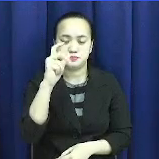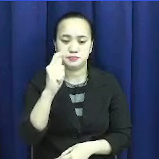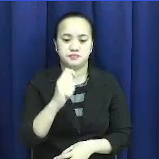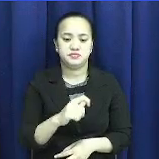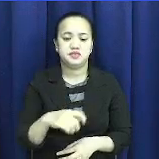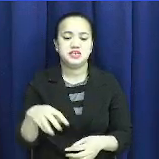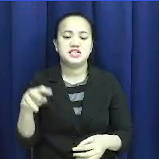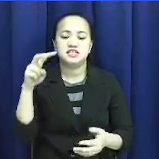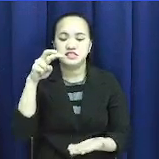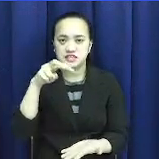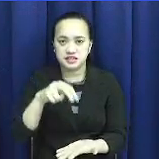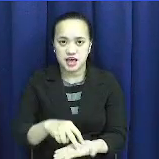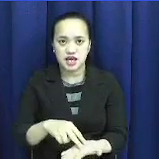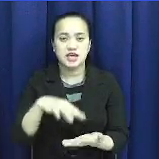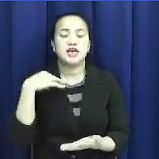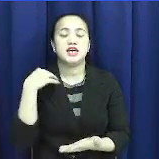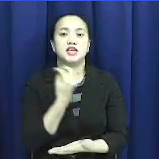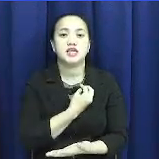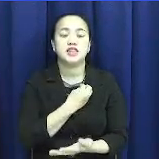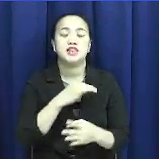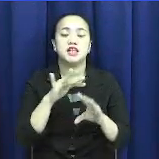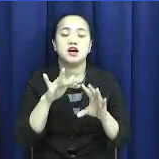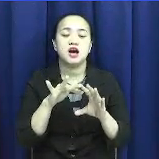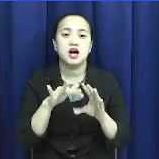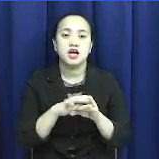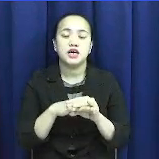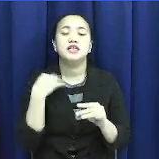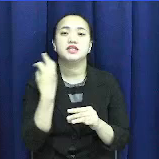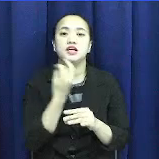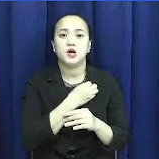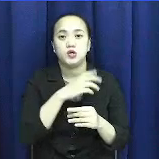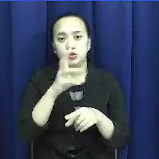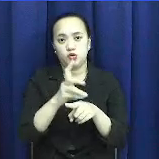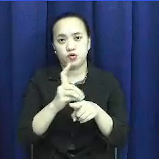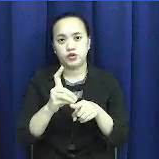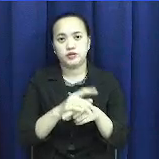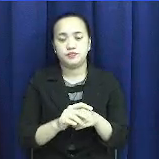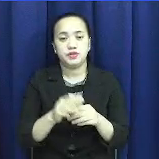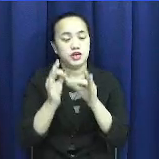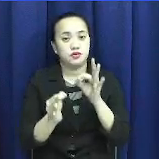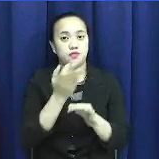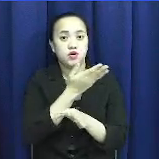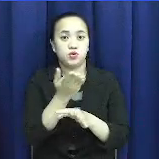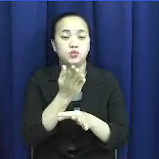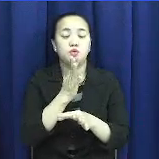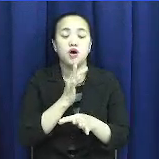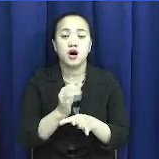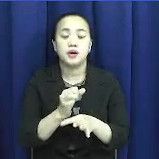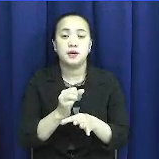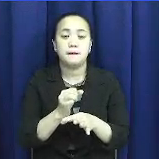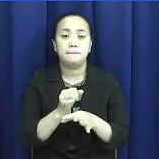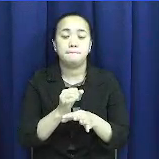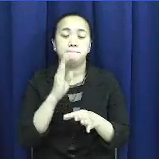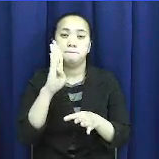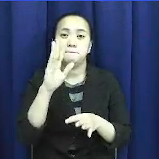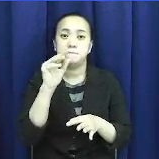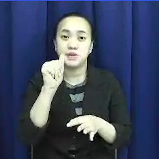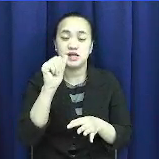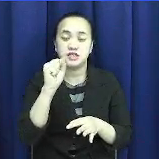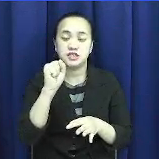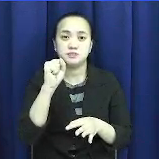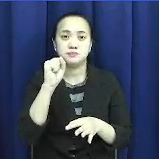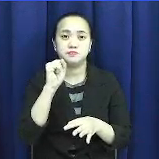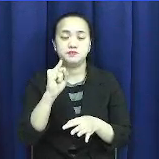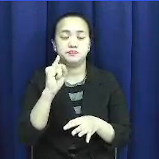tayong paninindigan. At salamat sa Panginoon, kung ikaw ay nakabase sa salita ng Diyos, you are standing on the solid